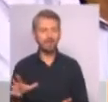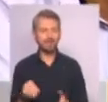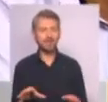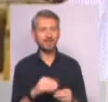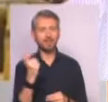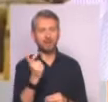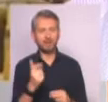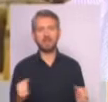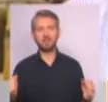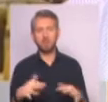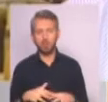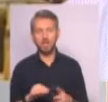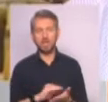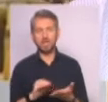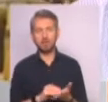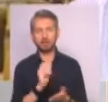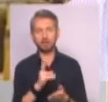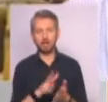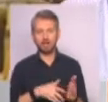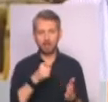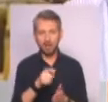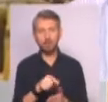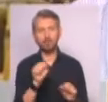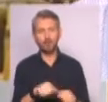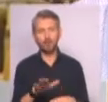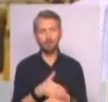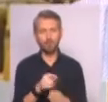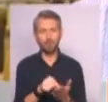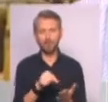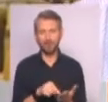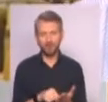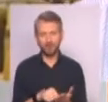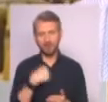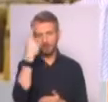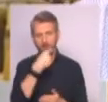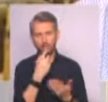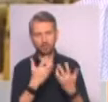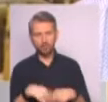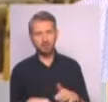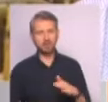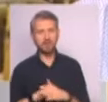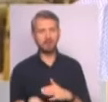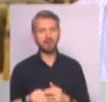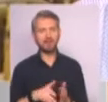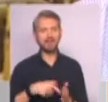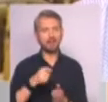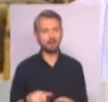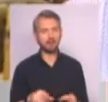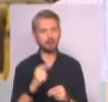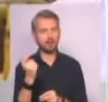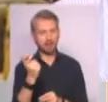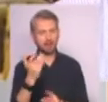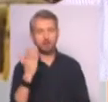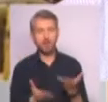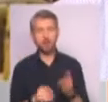співвласники зберуться і напишуть в ЖЕК заяву, то він може поділити цей особистий лісовий счет на підставі всіх заяв співвласників.